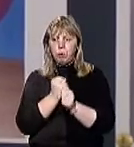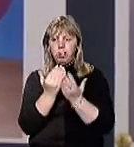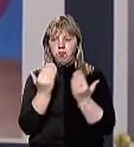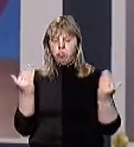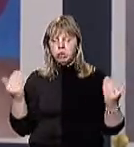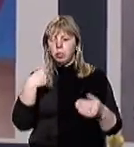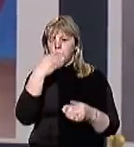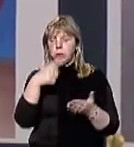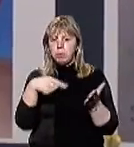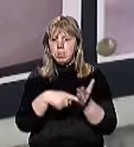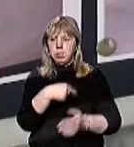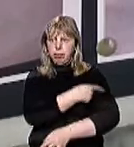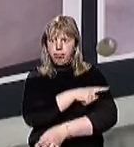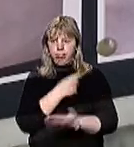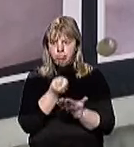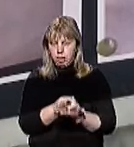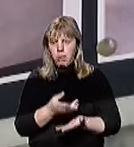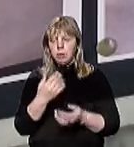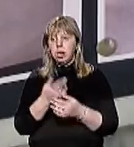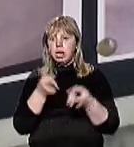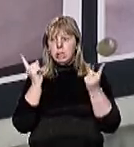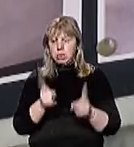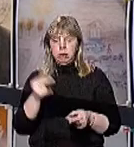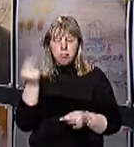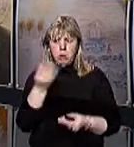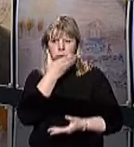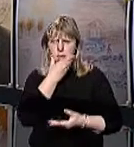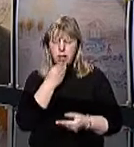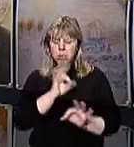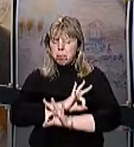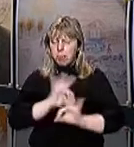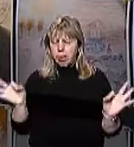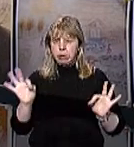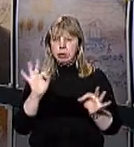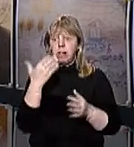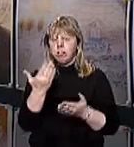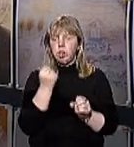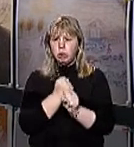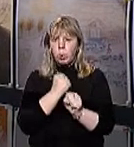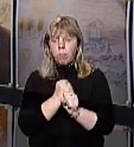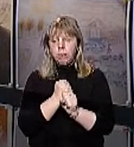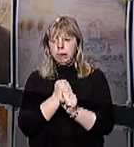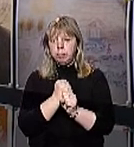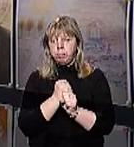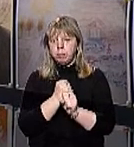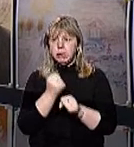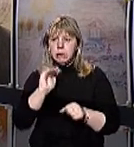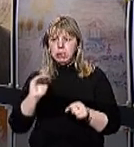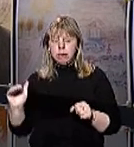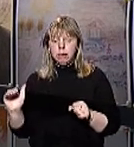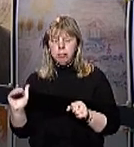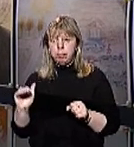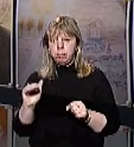виставку в Ужгородській міській дитячій лікарні. Дійсно, малюнки гарні, красиві, прекрасні. Вони зроблені